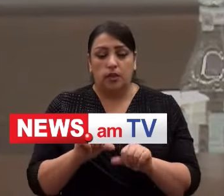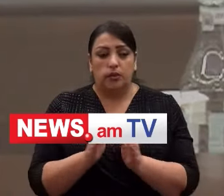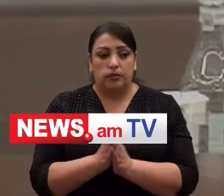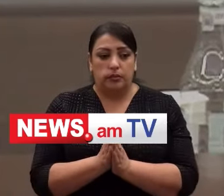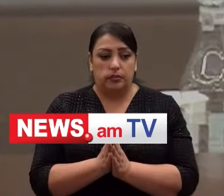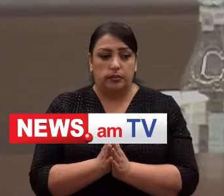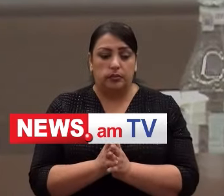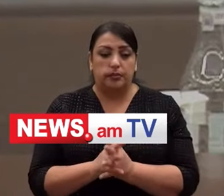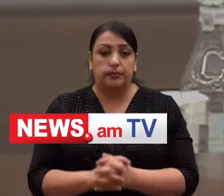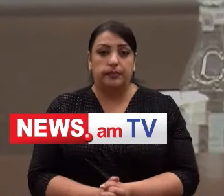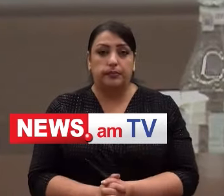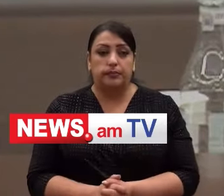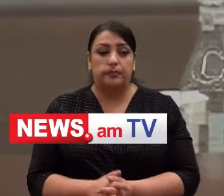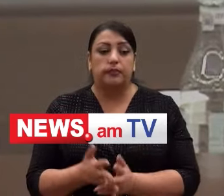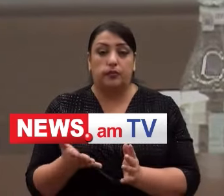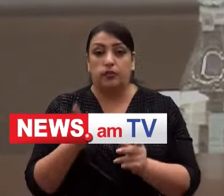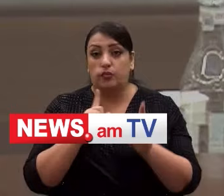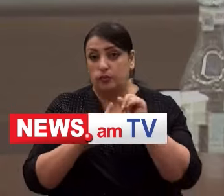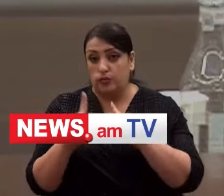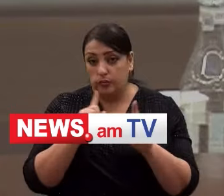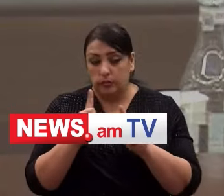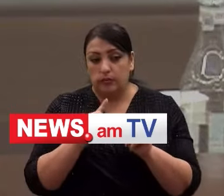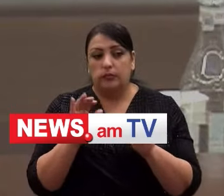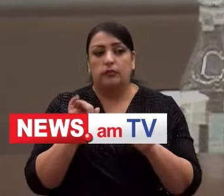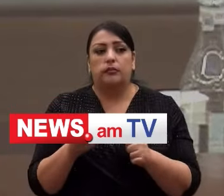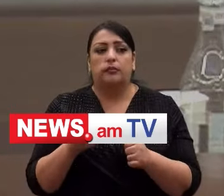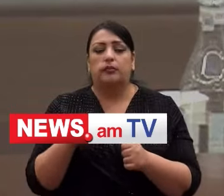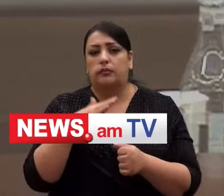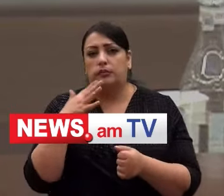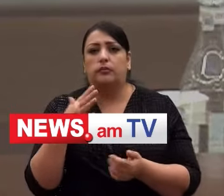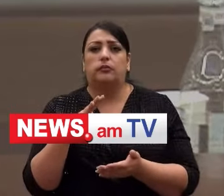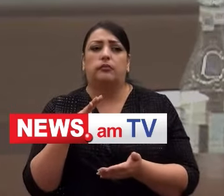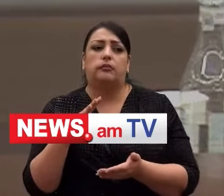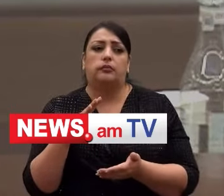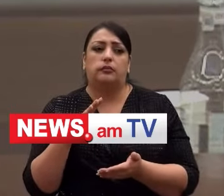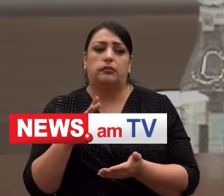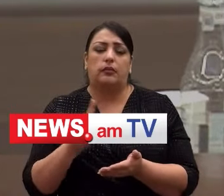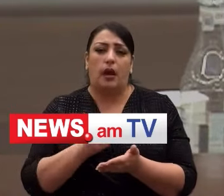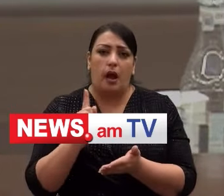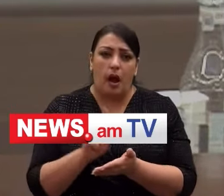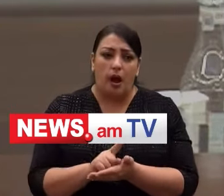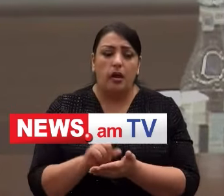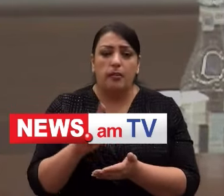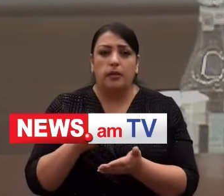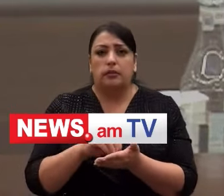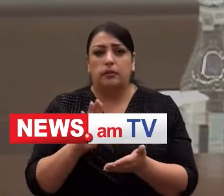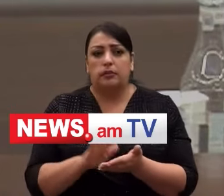Միվարկյան Պարլամենտում կարող են նաև սուր հարցադրումներ լինեն, բայց դա երբեք չի կարա վերածվի